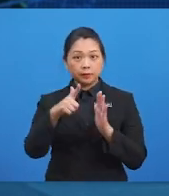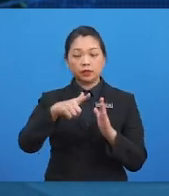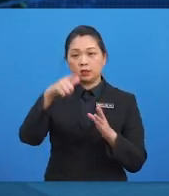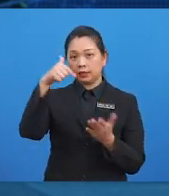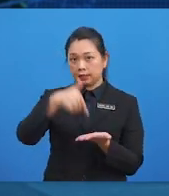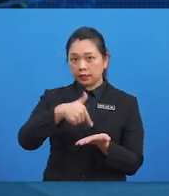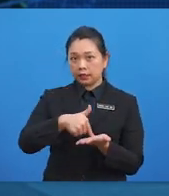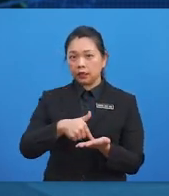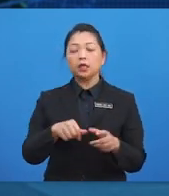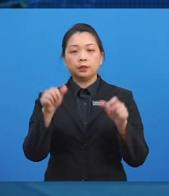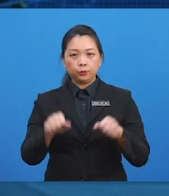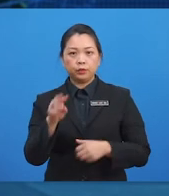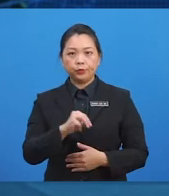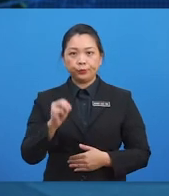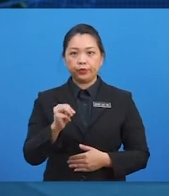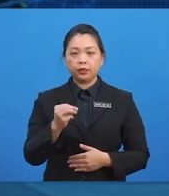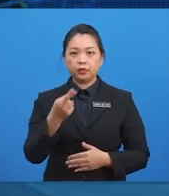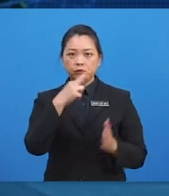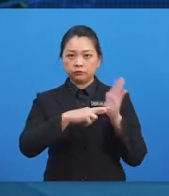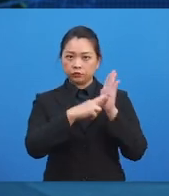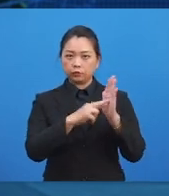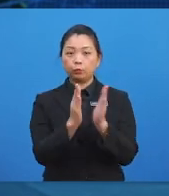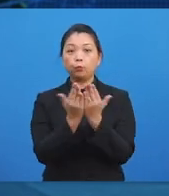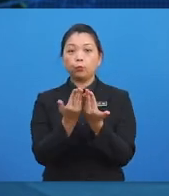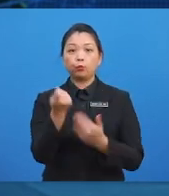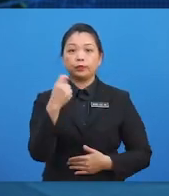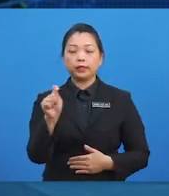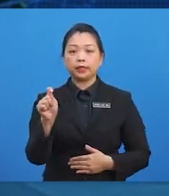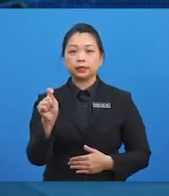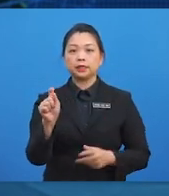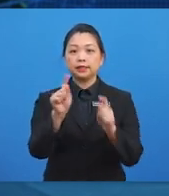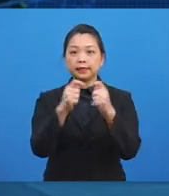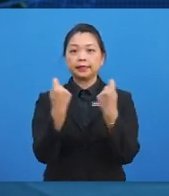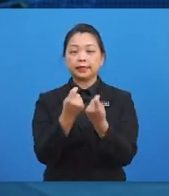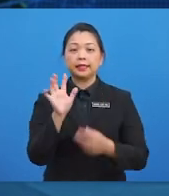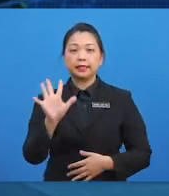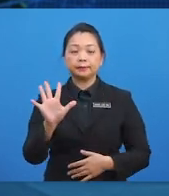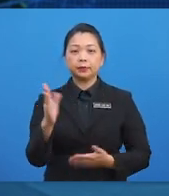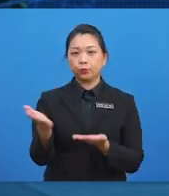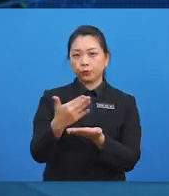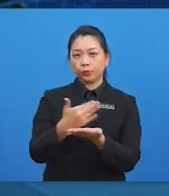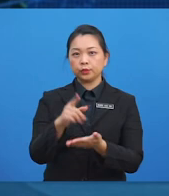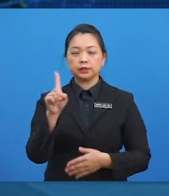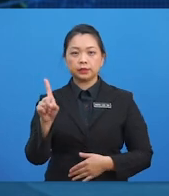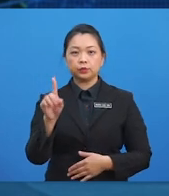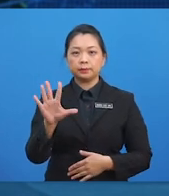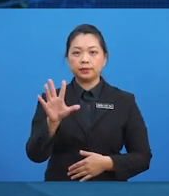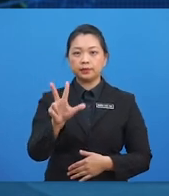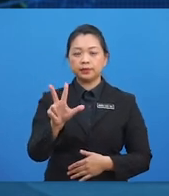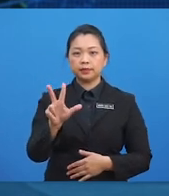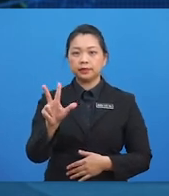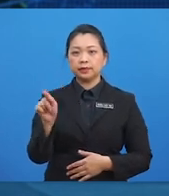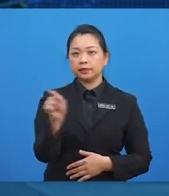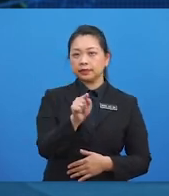industri, maka bolehlah murid-murid rujuk di dalam buku teks Reka Cipta Tingkatan 5 di muka surat 153